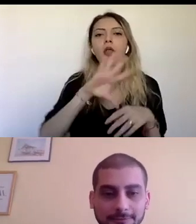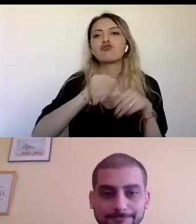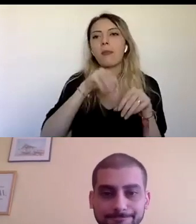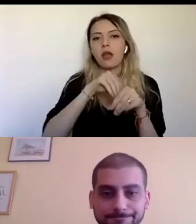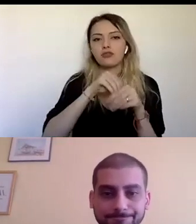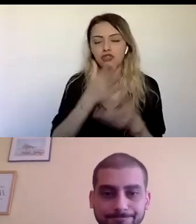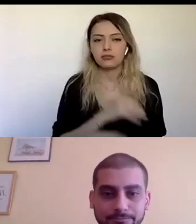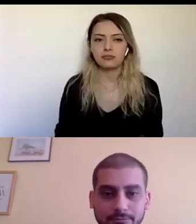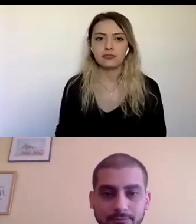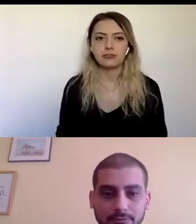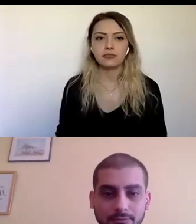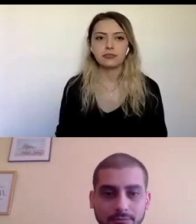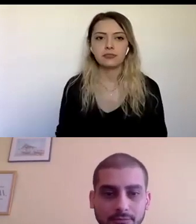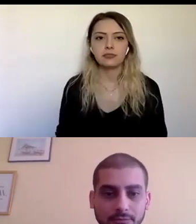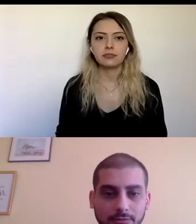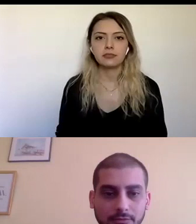tanesi.